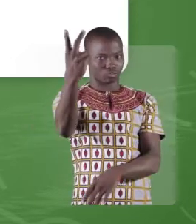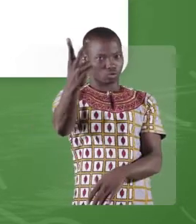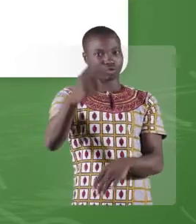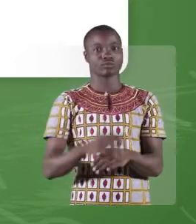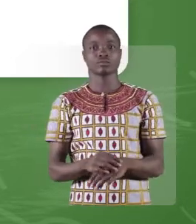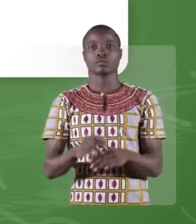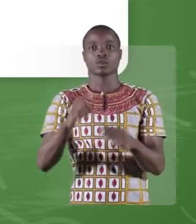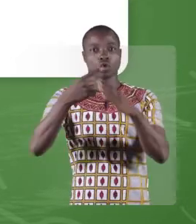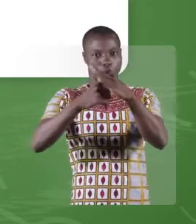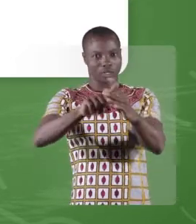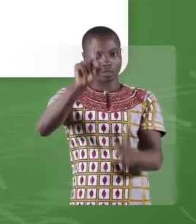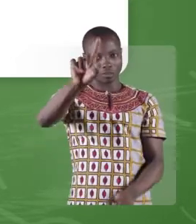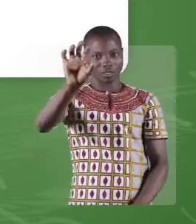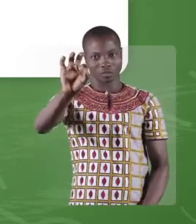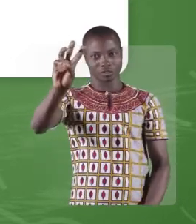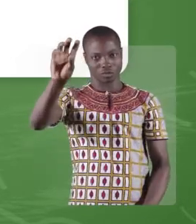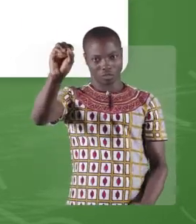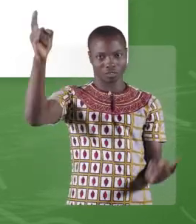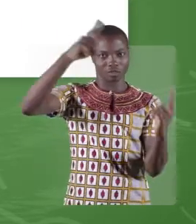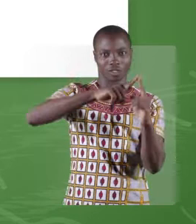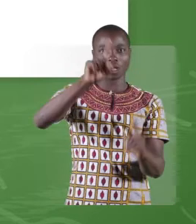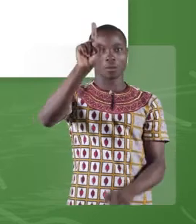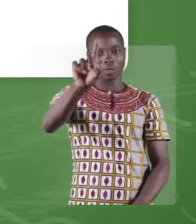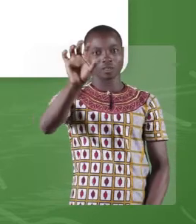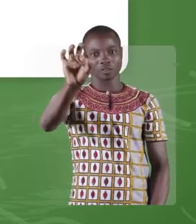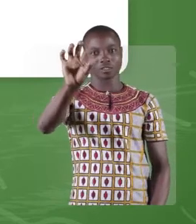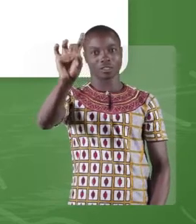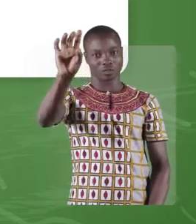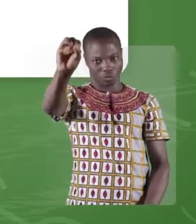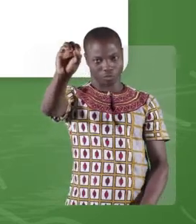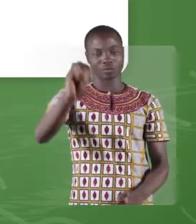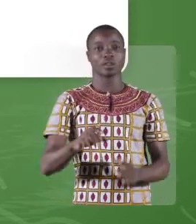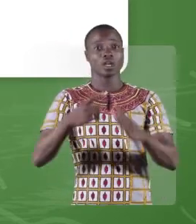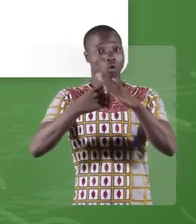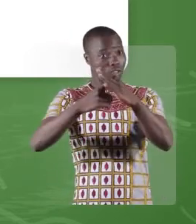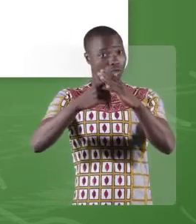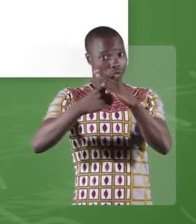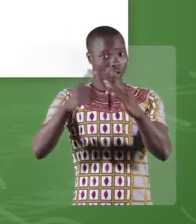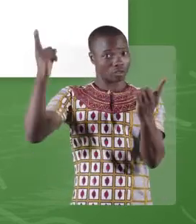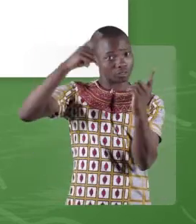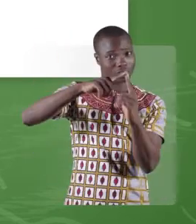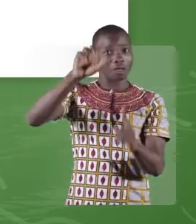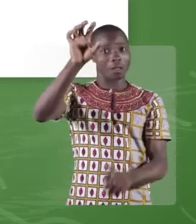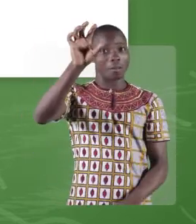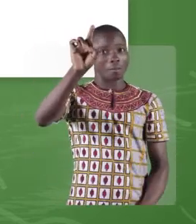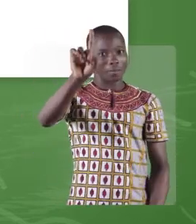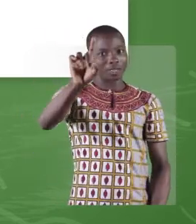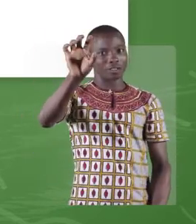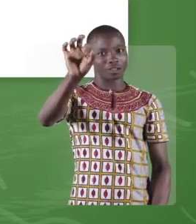de 1960 à 1980 et de 1980 à